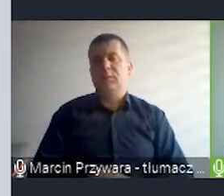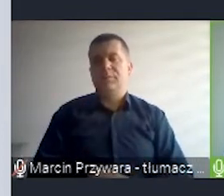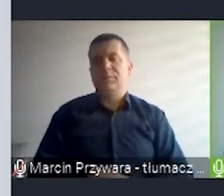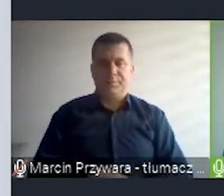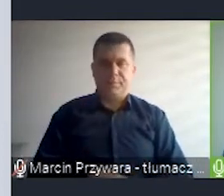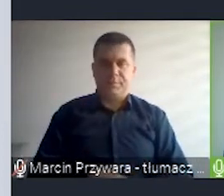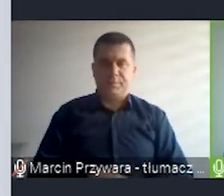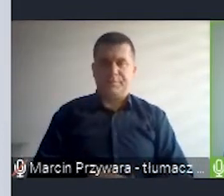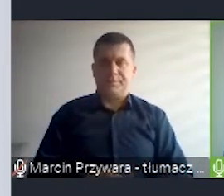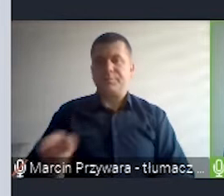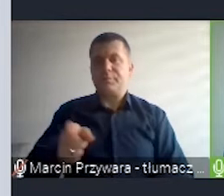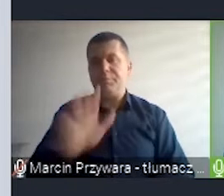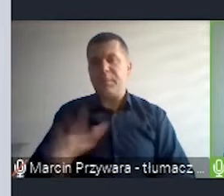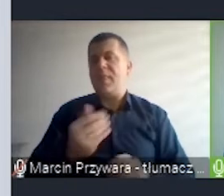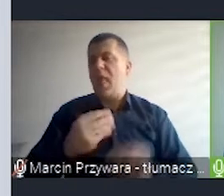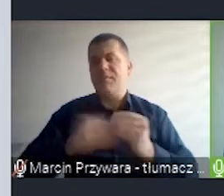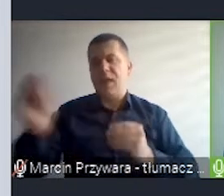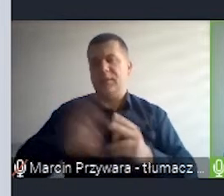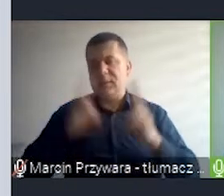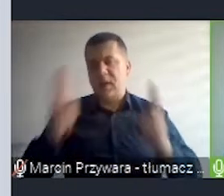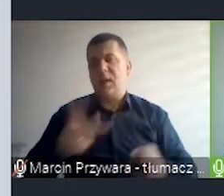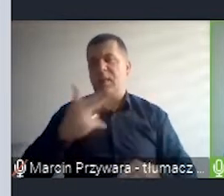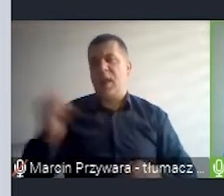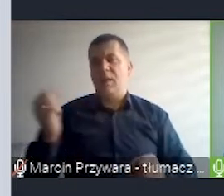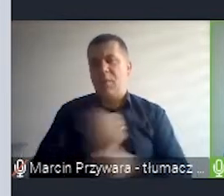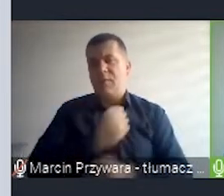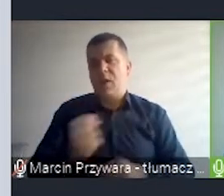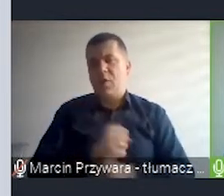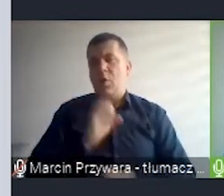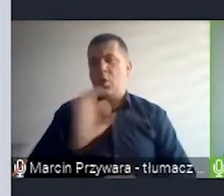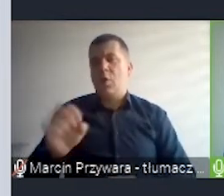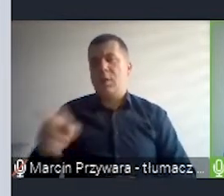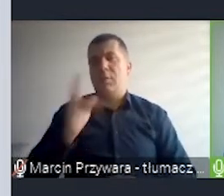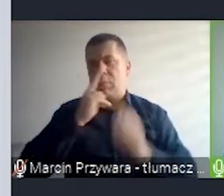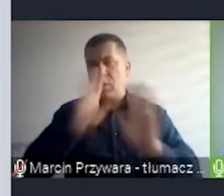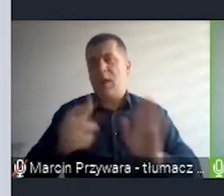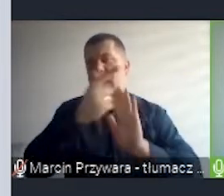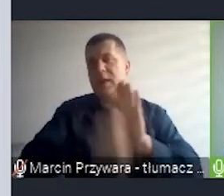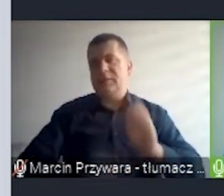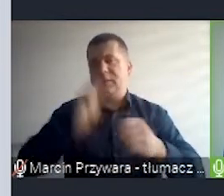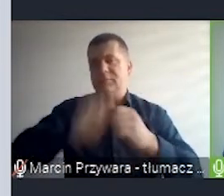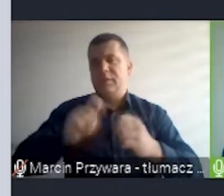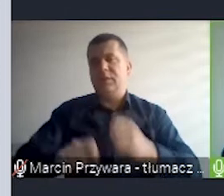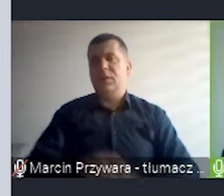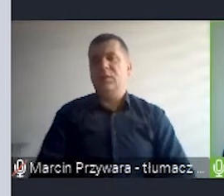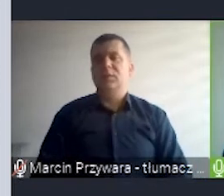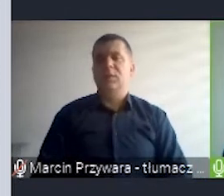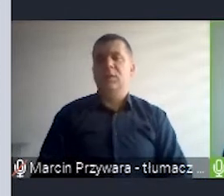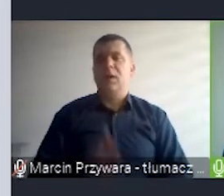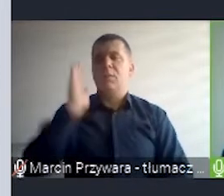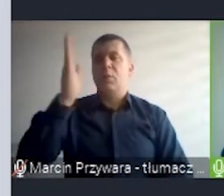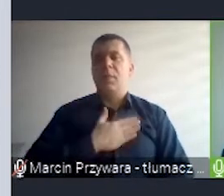skonstruować. Te mają największy zakres i te są najpoważniejsze i od tych Wam pokażę listę sprawdzającą. Później są